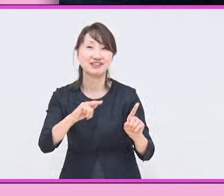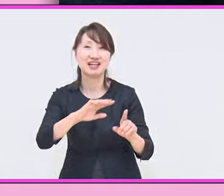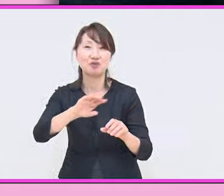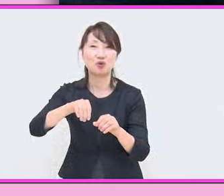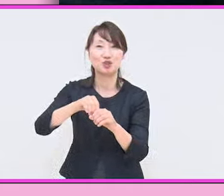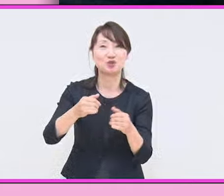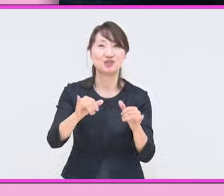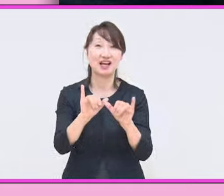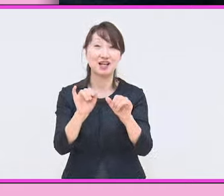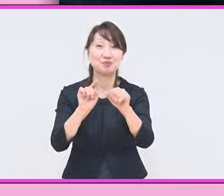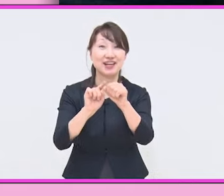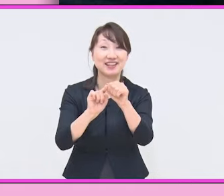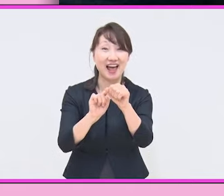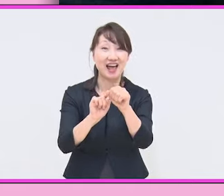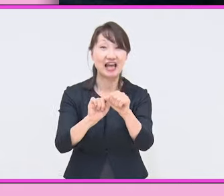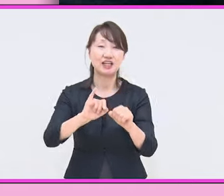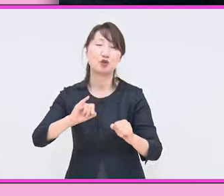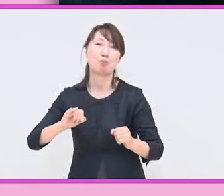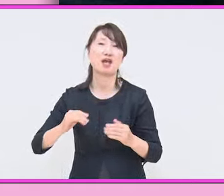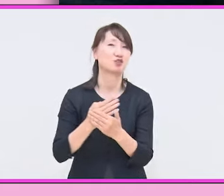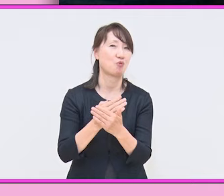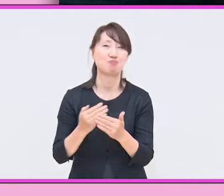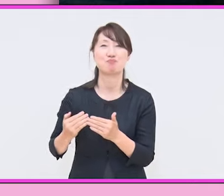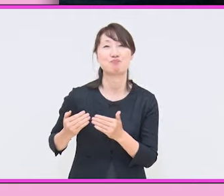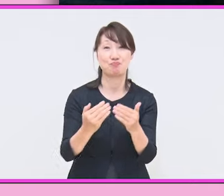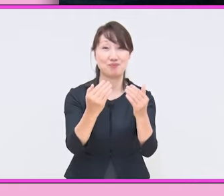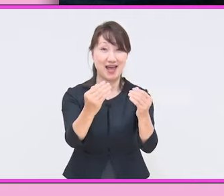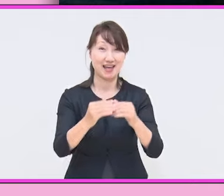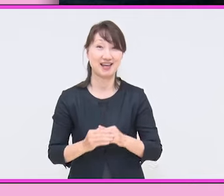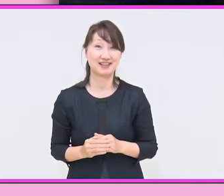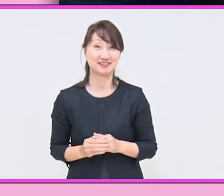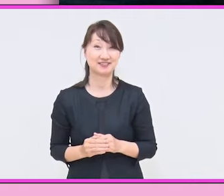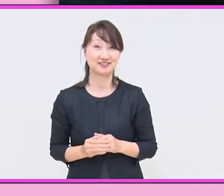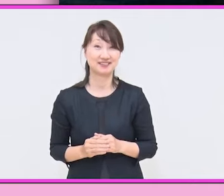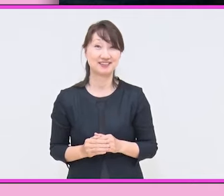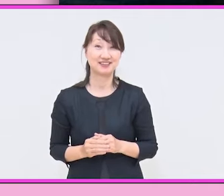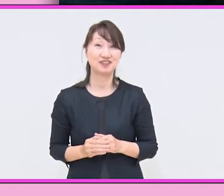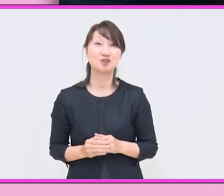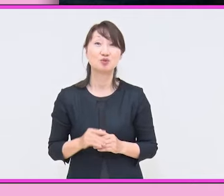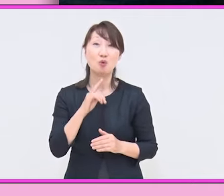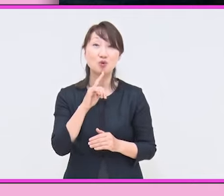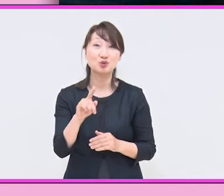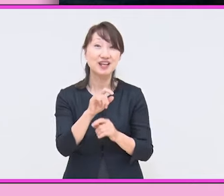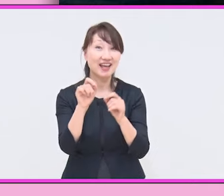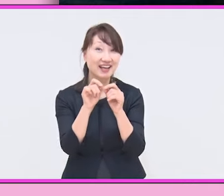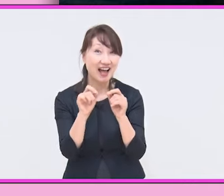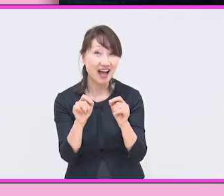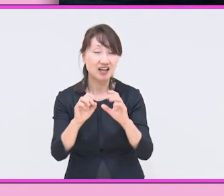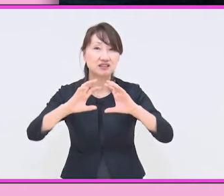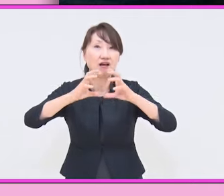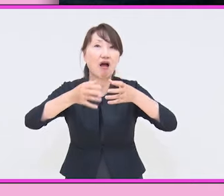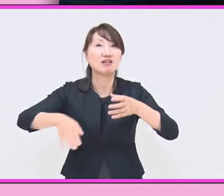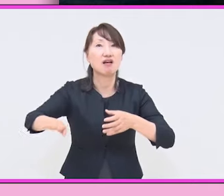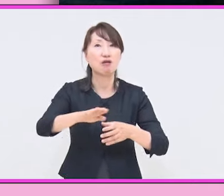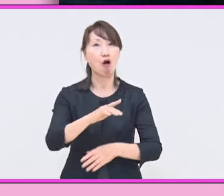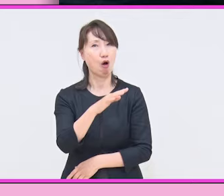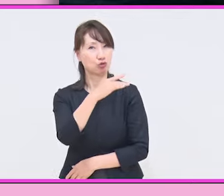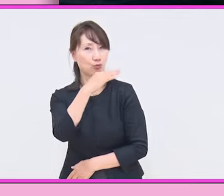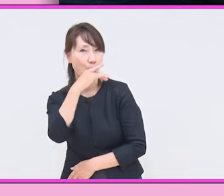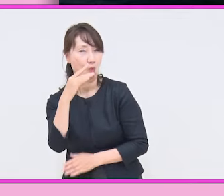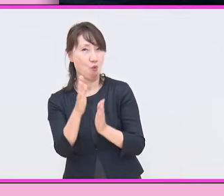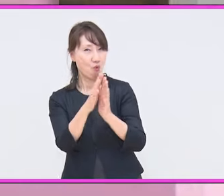ージョン社会に向けたイノベーションが一気に加速化していきました。この一連の結果が世界的に称賛されている